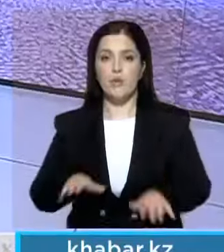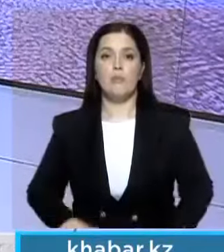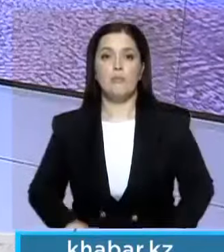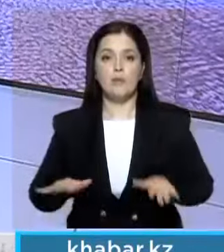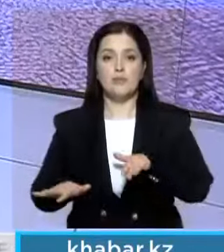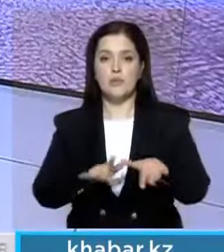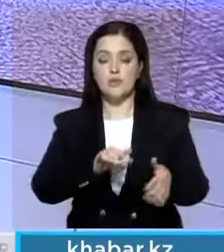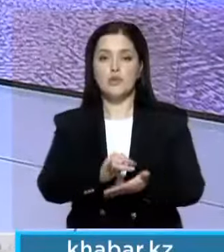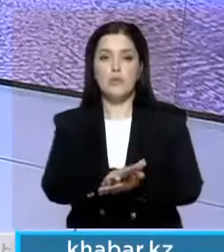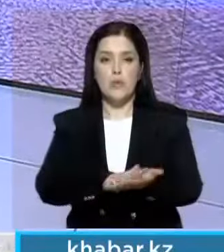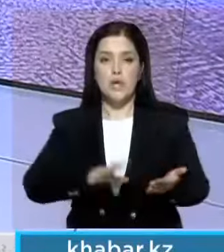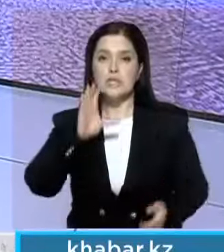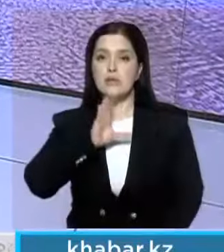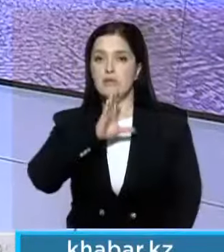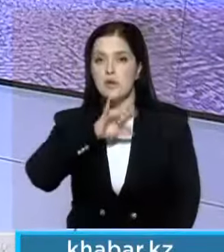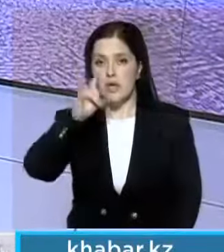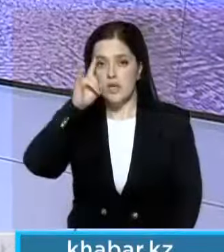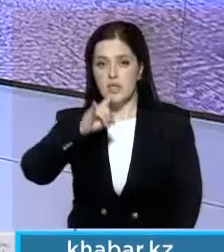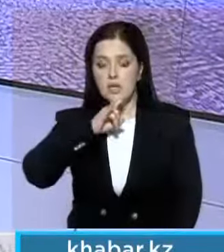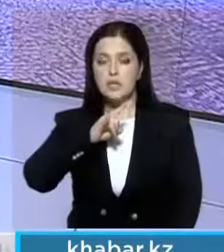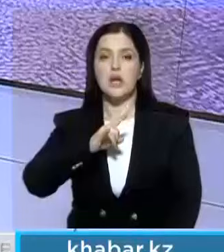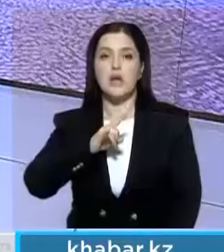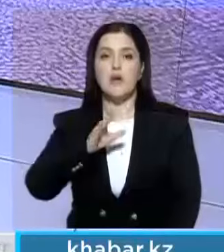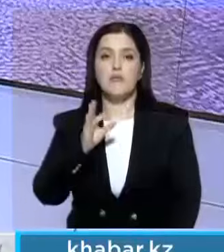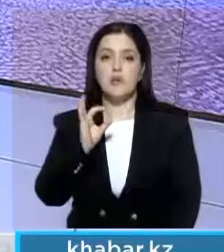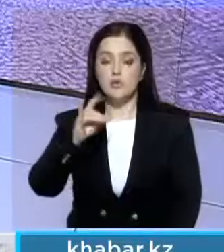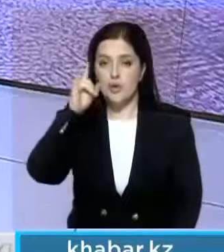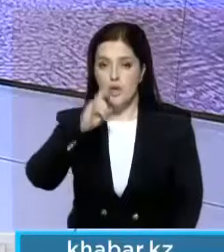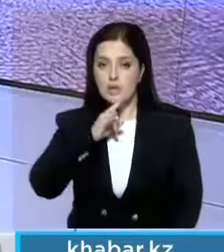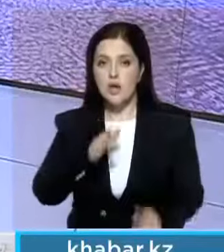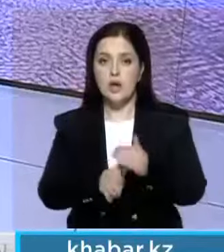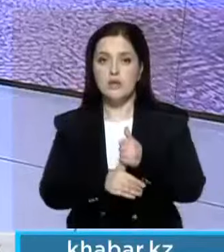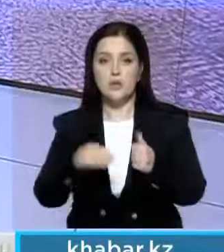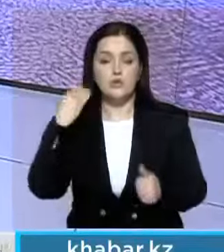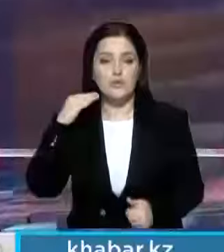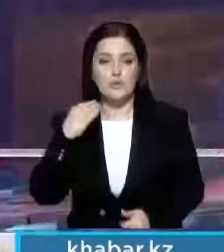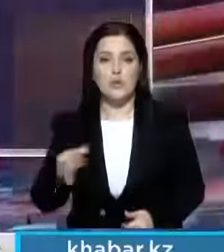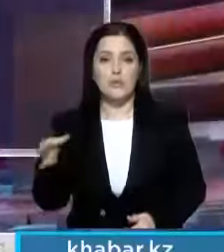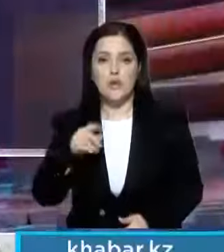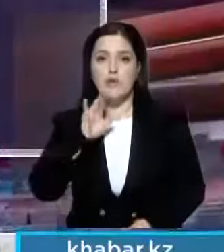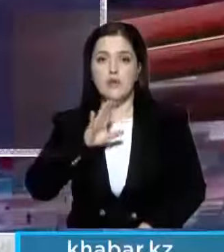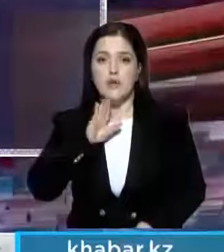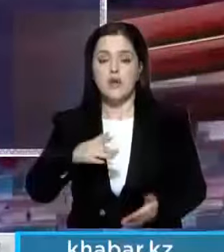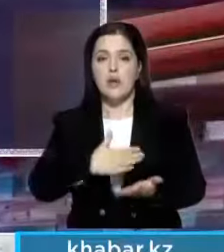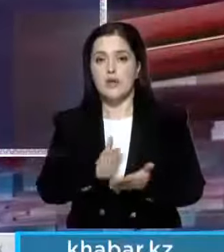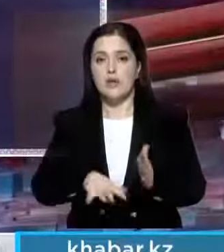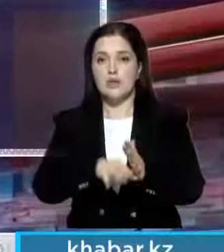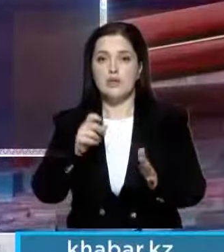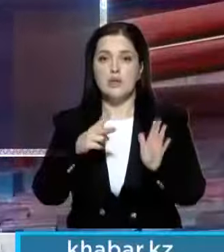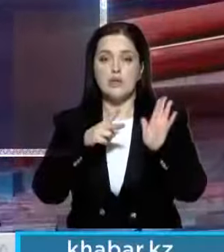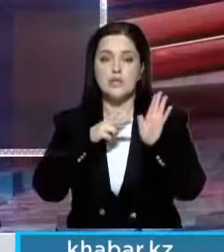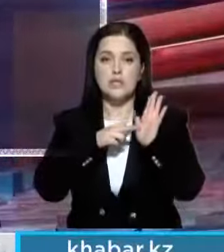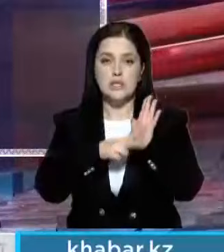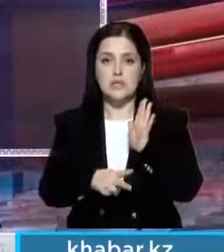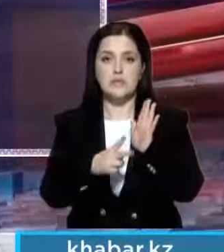Противопаводковые мероприятия продолжаются на севере нашей страны, восточно-казахстанской, Атырауской, Актюбинской областях. Вода там отведена и